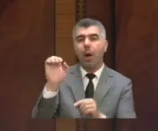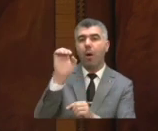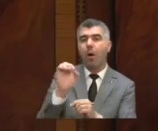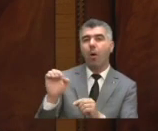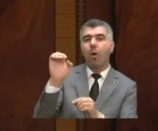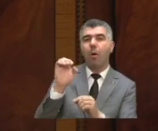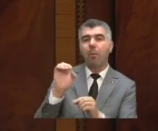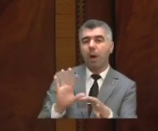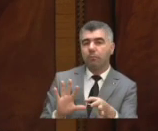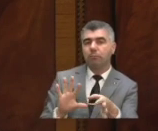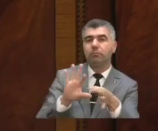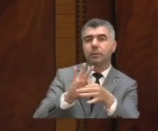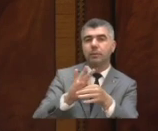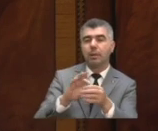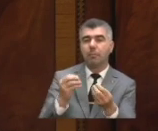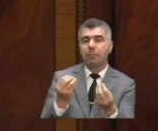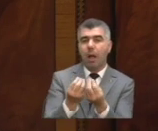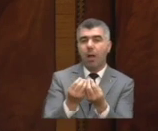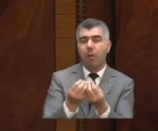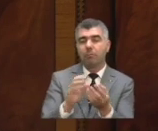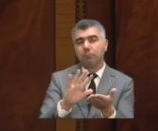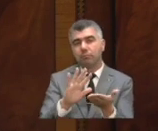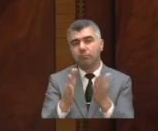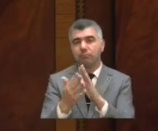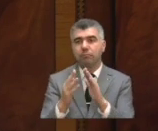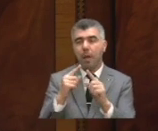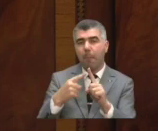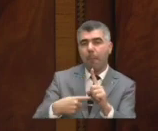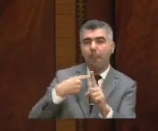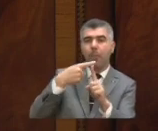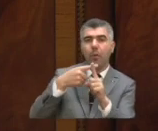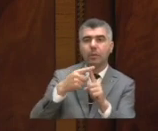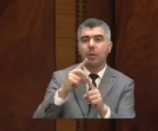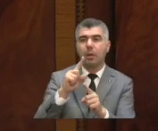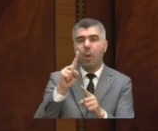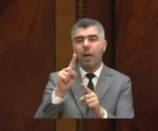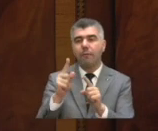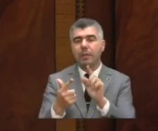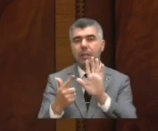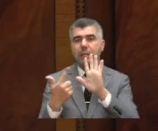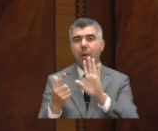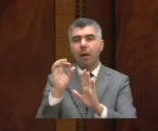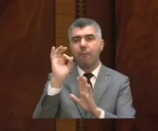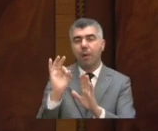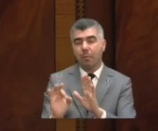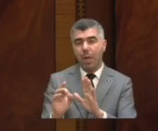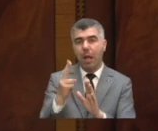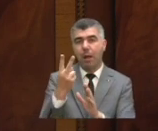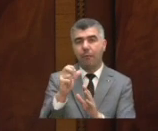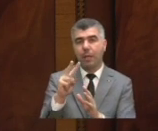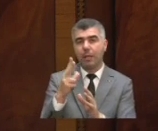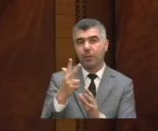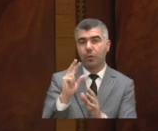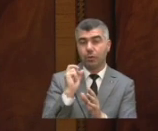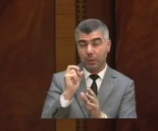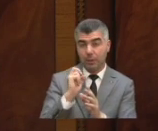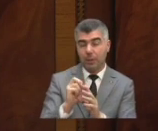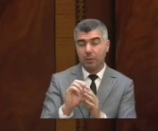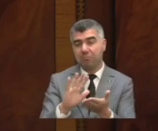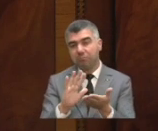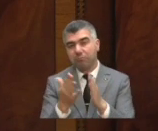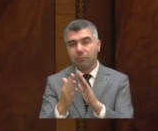لبلادنا نمو بحدود 0.7% خلال سنه 2023 ويتوقع الا